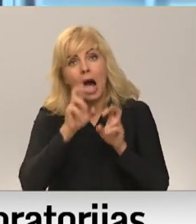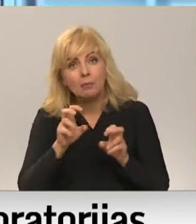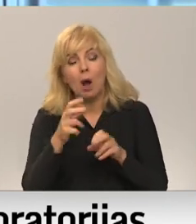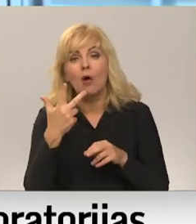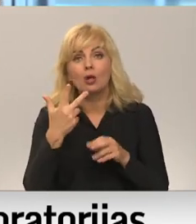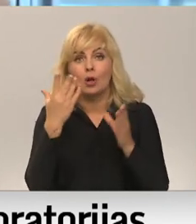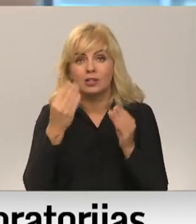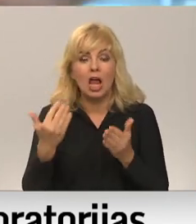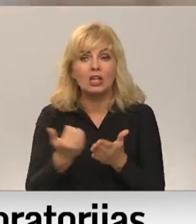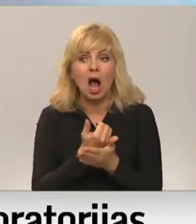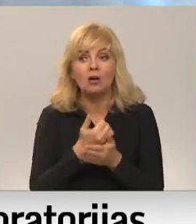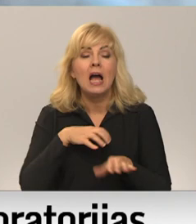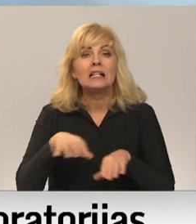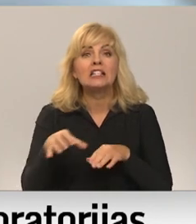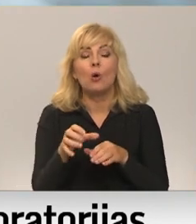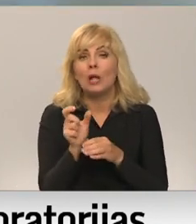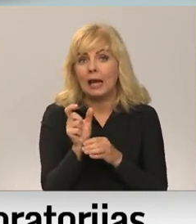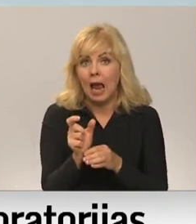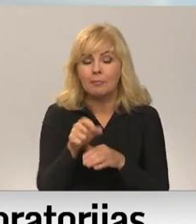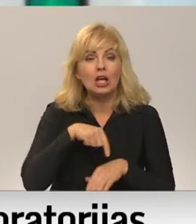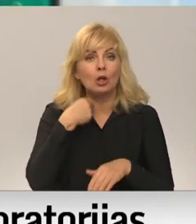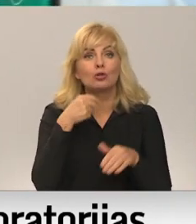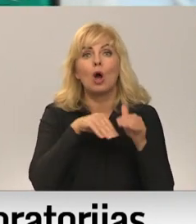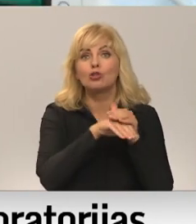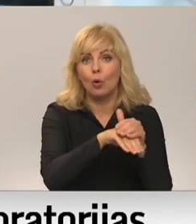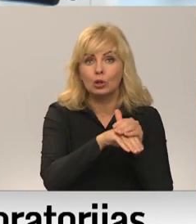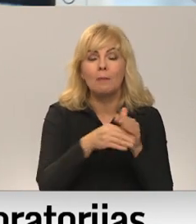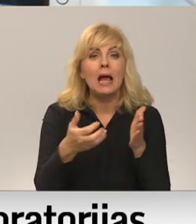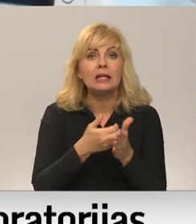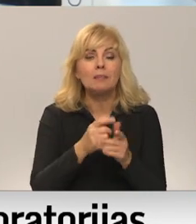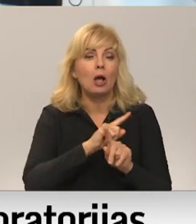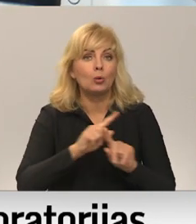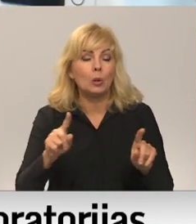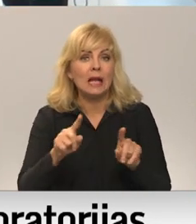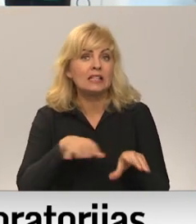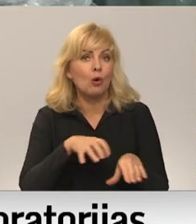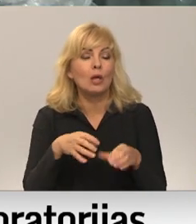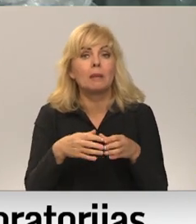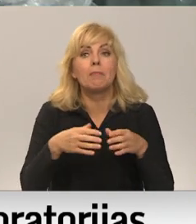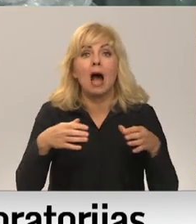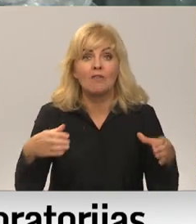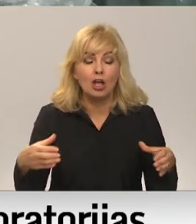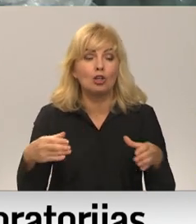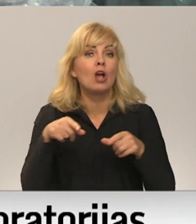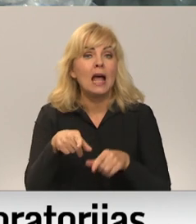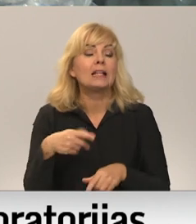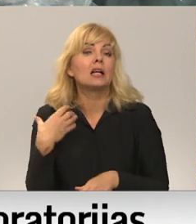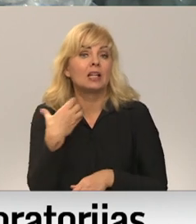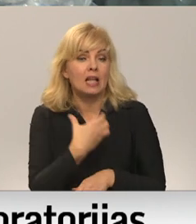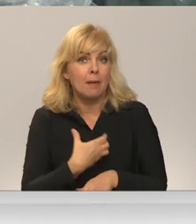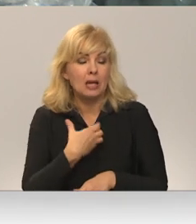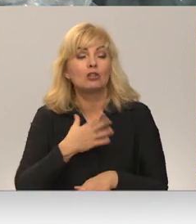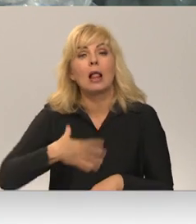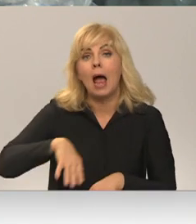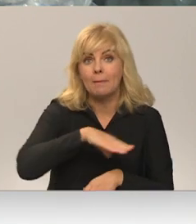dienās tiek iegūts embrijs, ko var gan ilgstoši uzglabāt, gan izmantot tūlītējai dzīvnieku pavairošanai. Tātad tas ir nepieciešams, lai